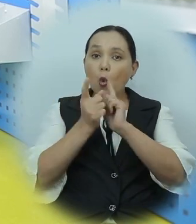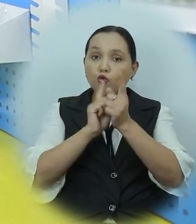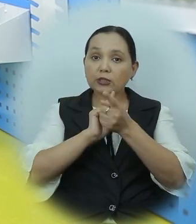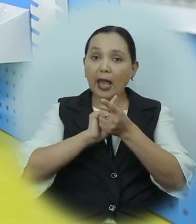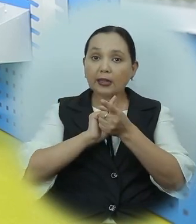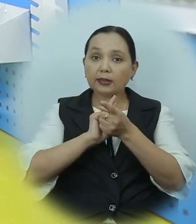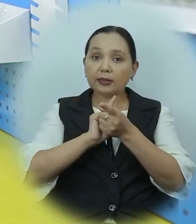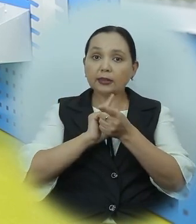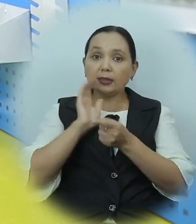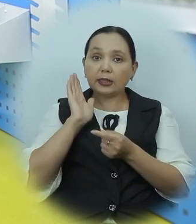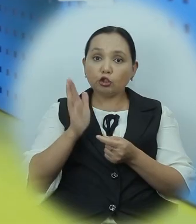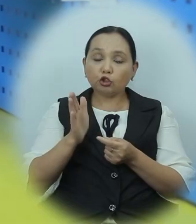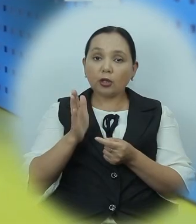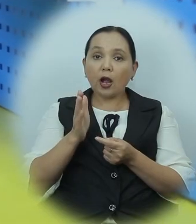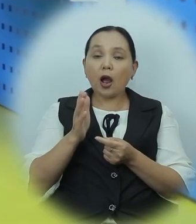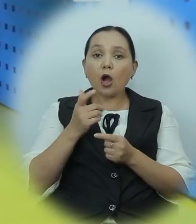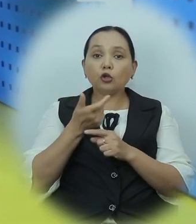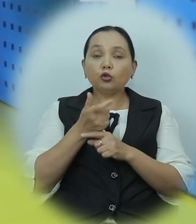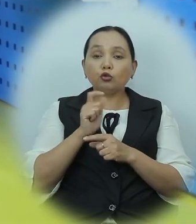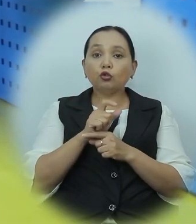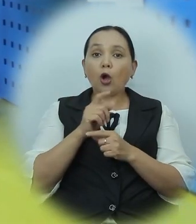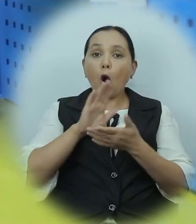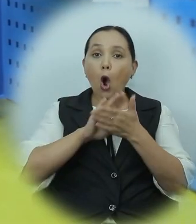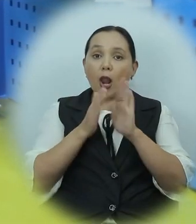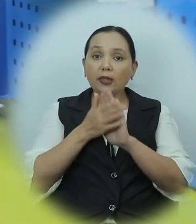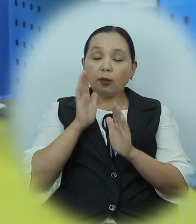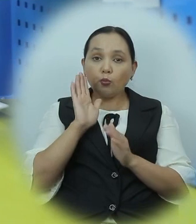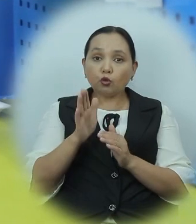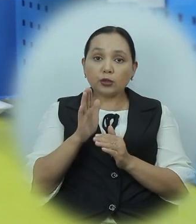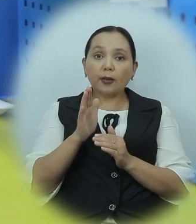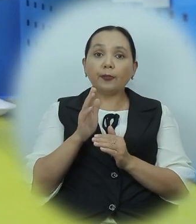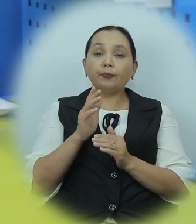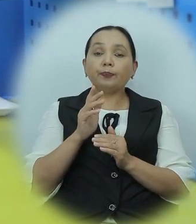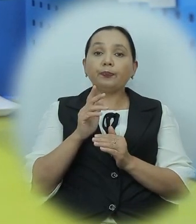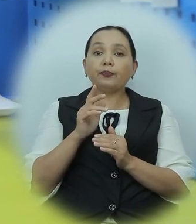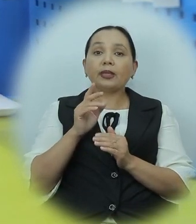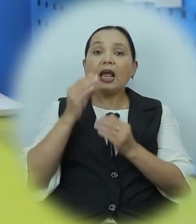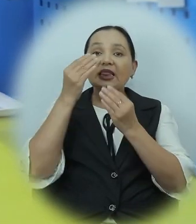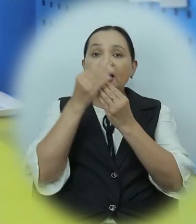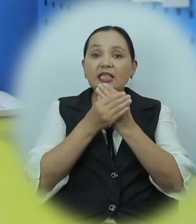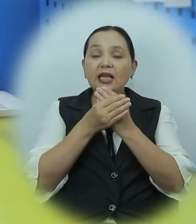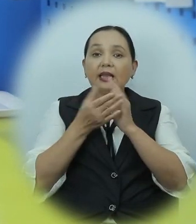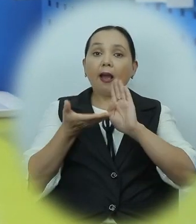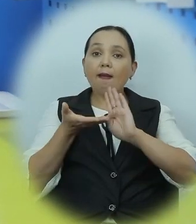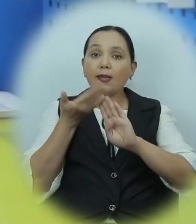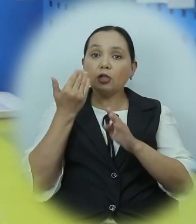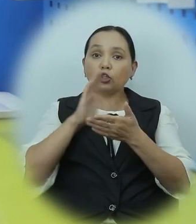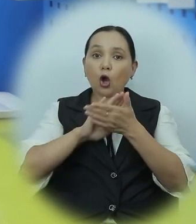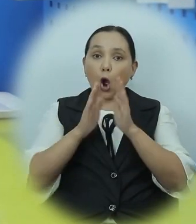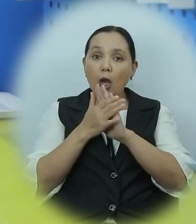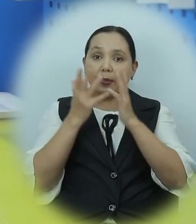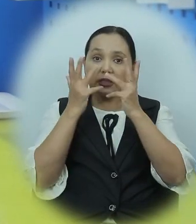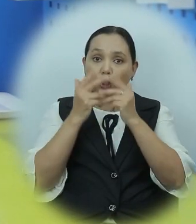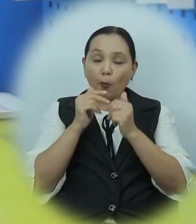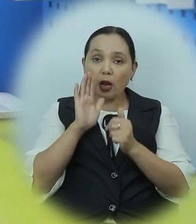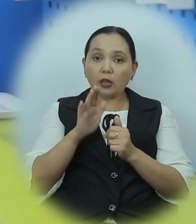o'zgartirish u bitta holati bo'lsa, ikkinchi holatida nasatkalarni yechish holati hisoblanadi.